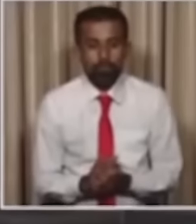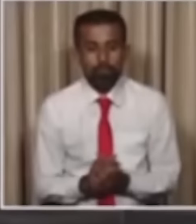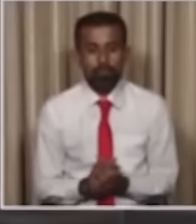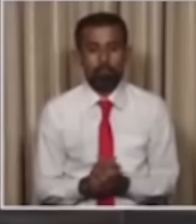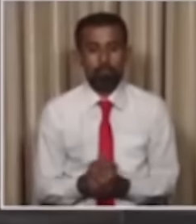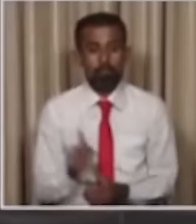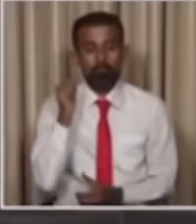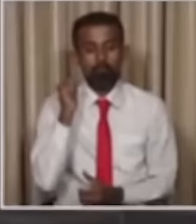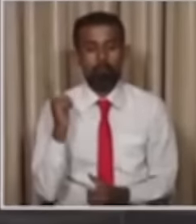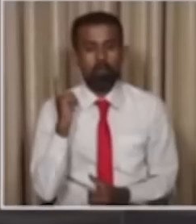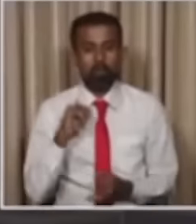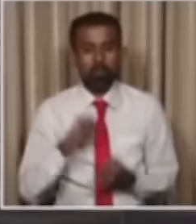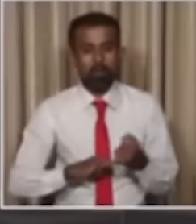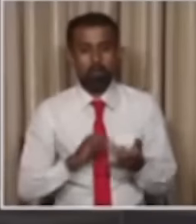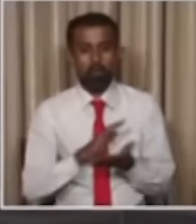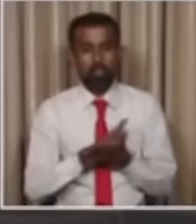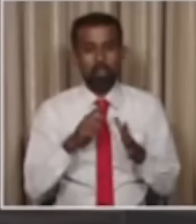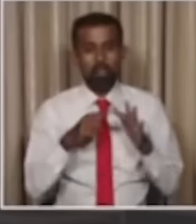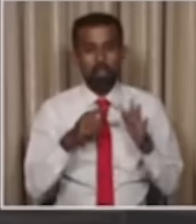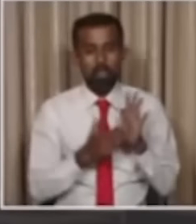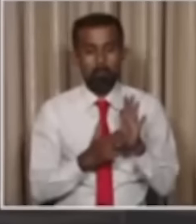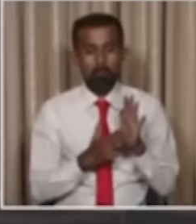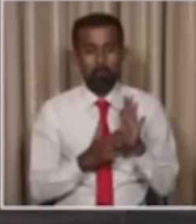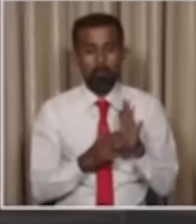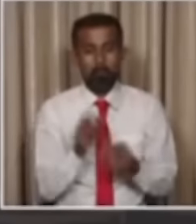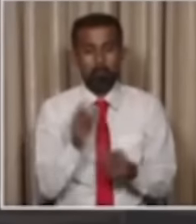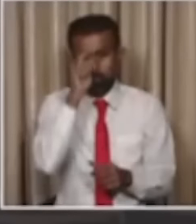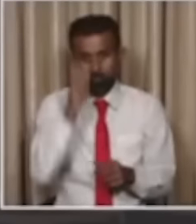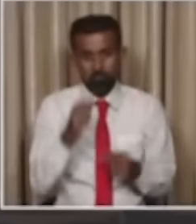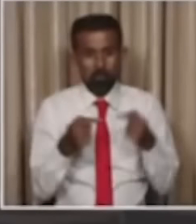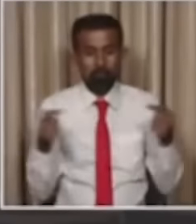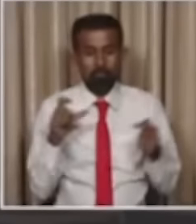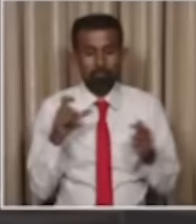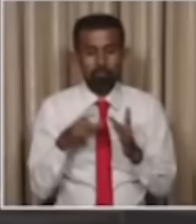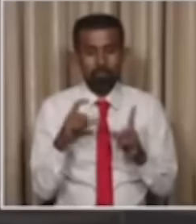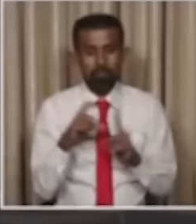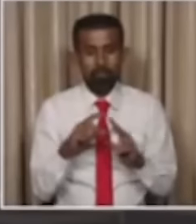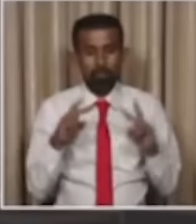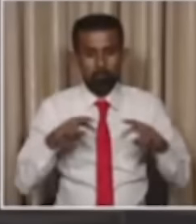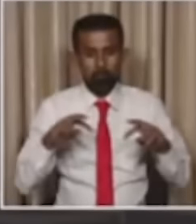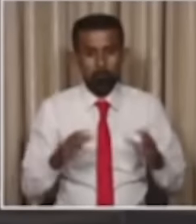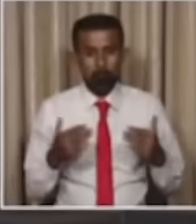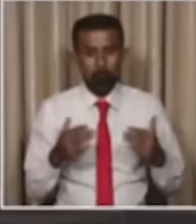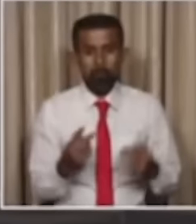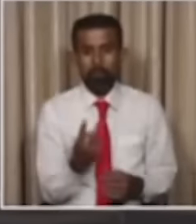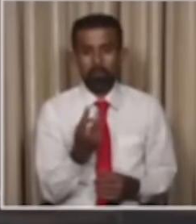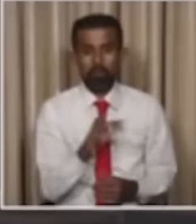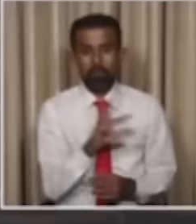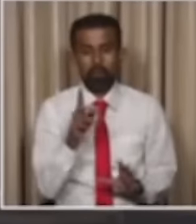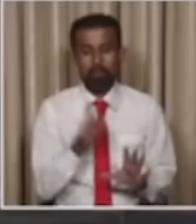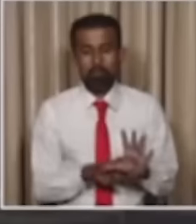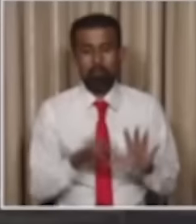එවකට ආරක්ෂක ලේකම් හේමසිරි ප්‍රනන්ද මහතාට විරුද්ධව අපරාධ පරීක්ෂණයක් සිදු කරන ලෙසට